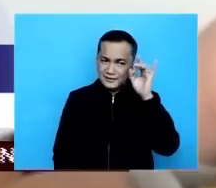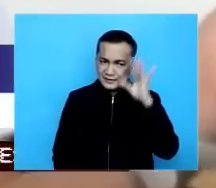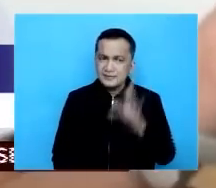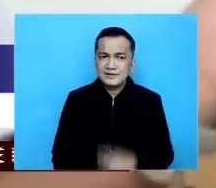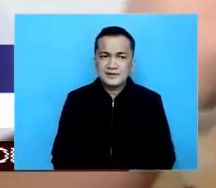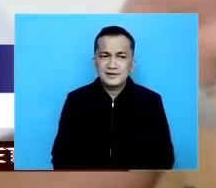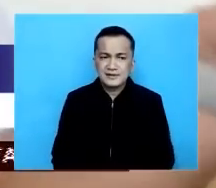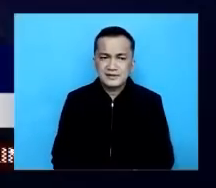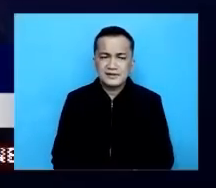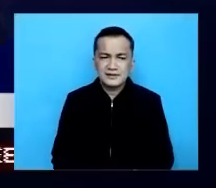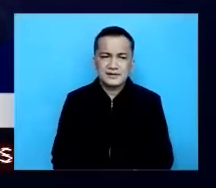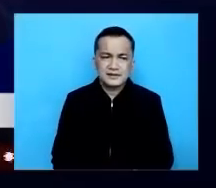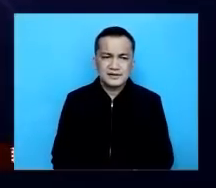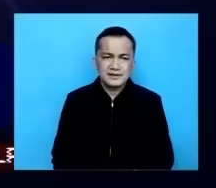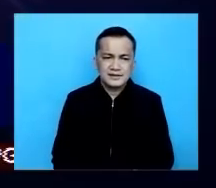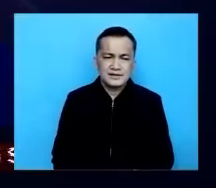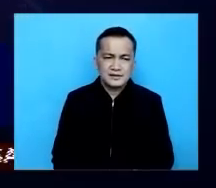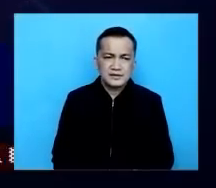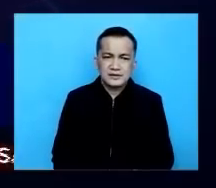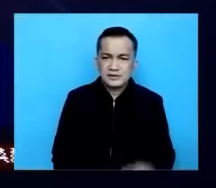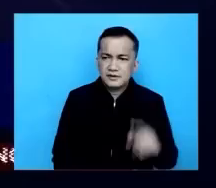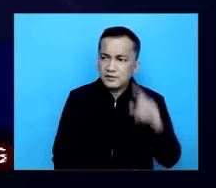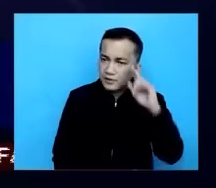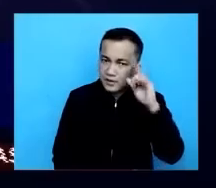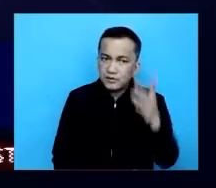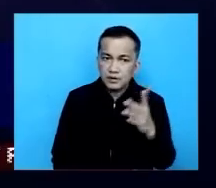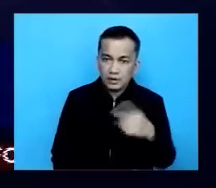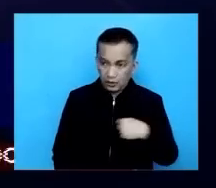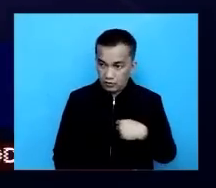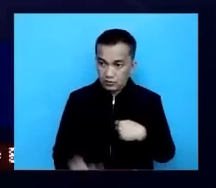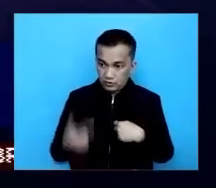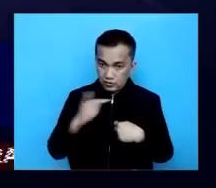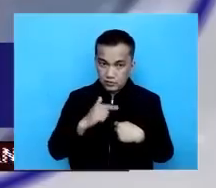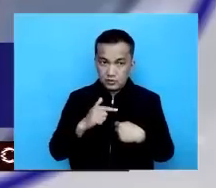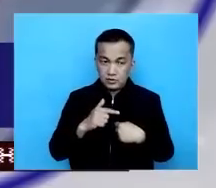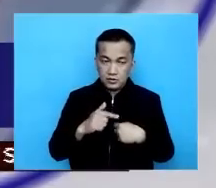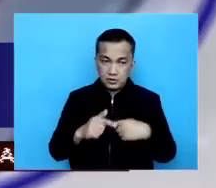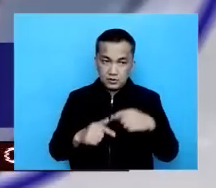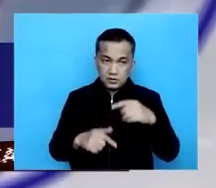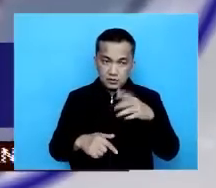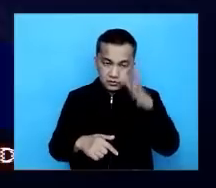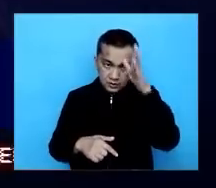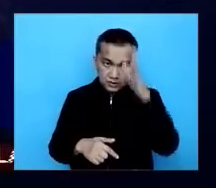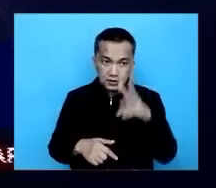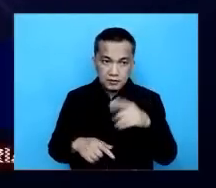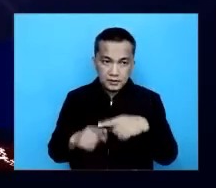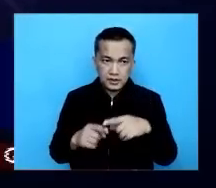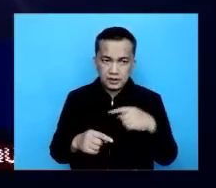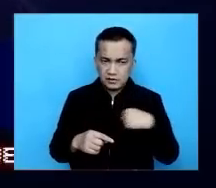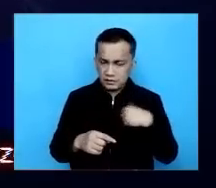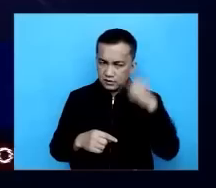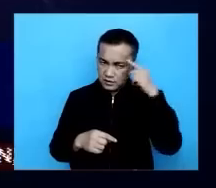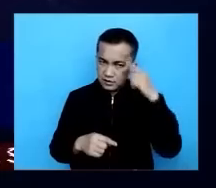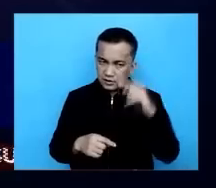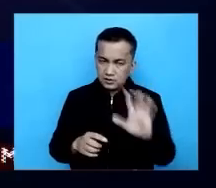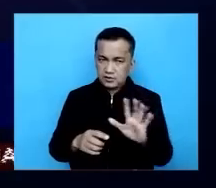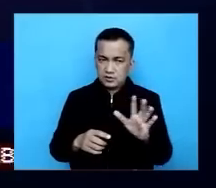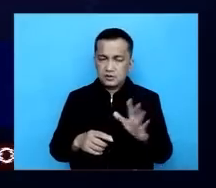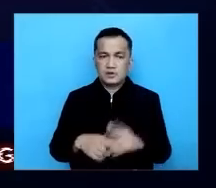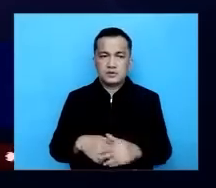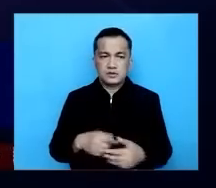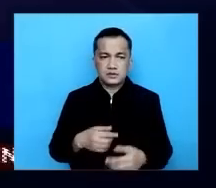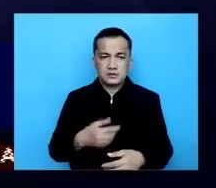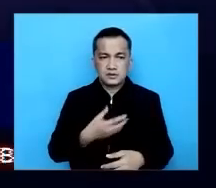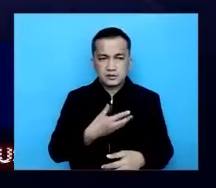It's since di pa namin alam kung baka ako yung isusunod ni Manong. But then I thought nga, di na lang ako